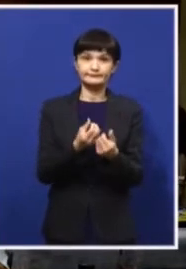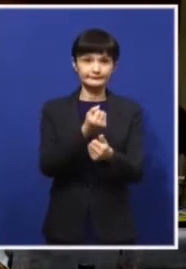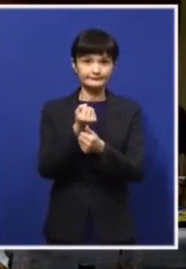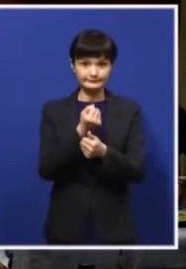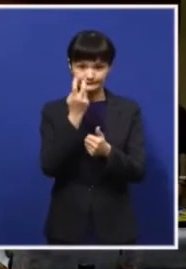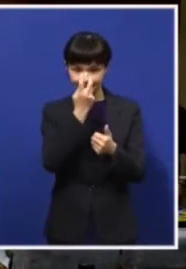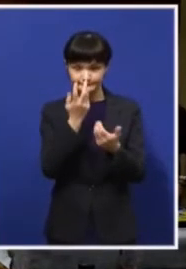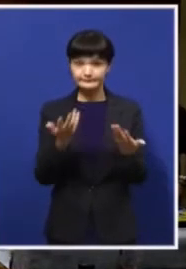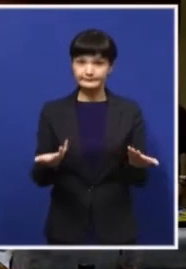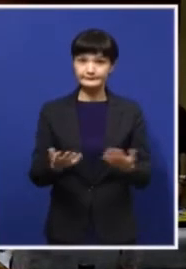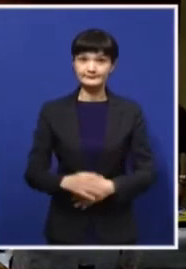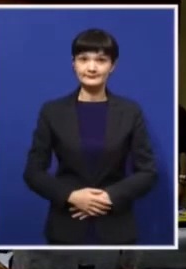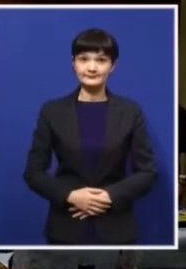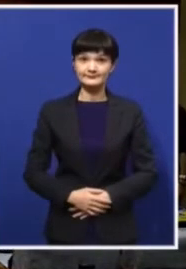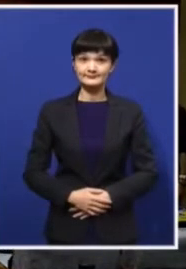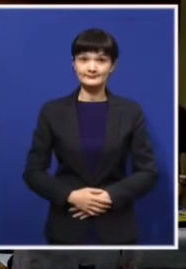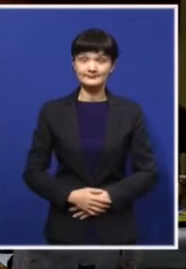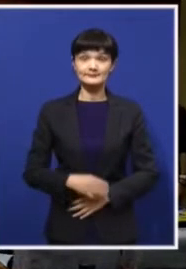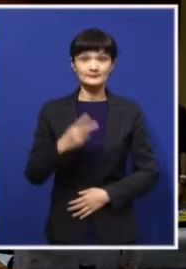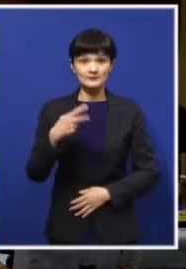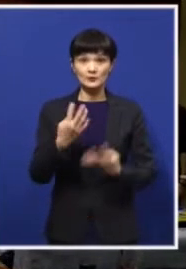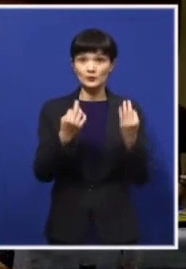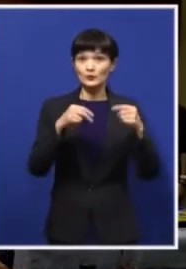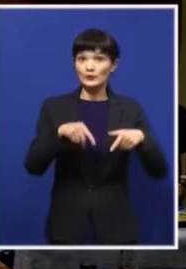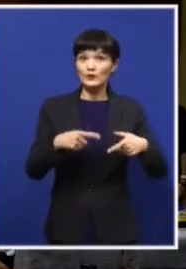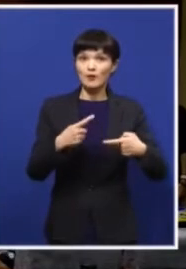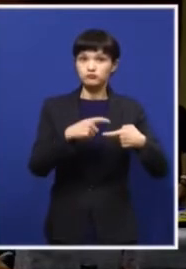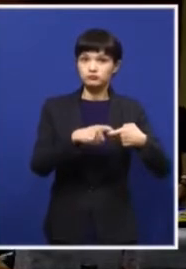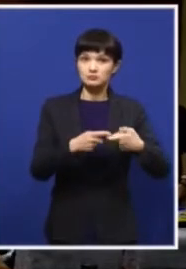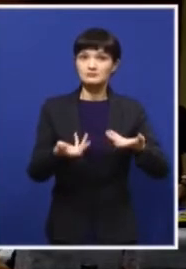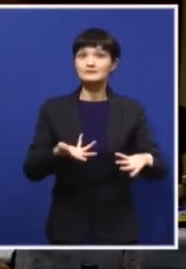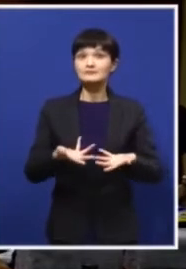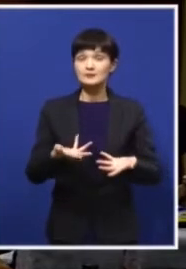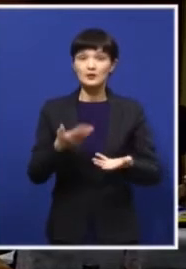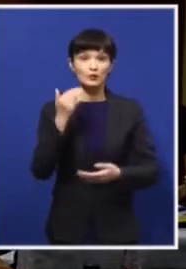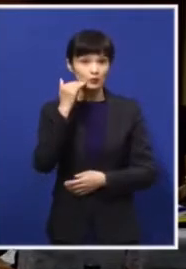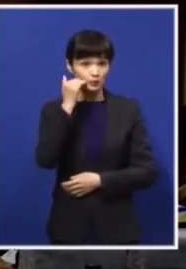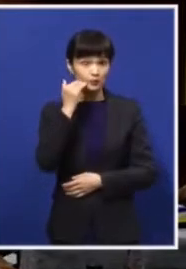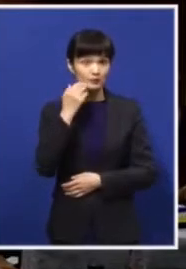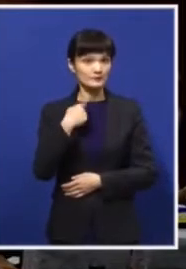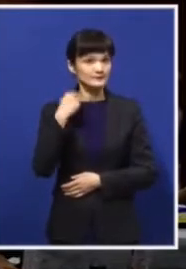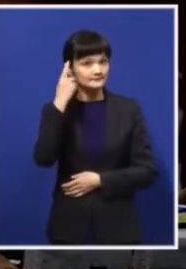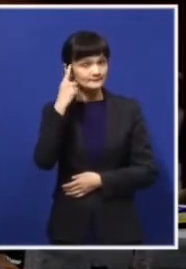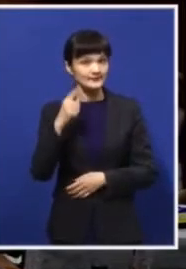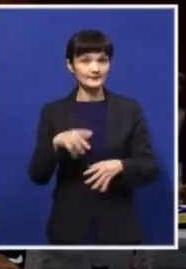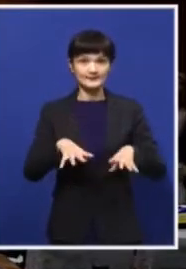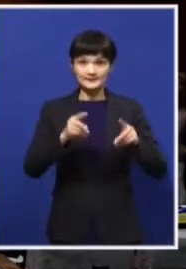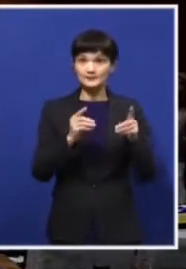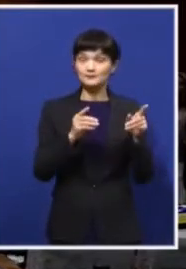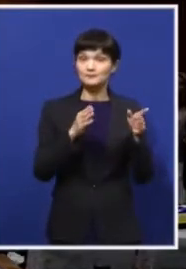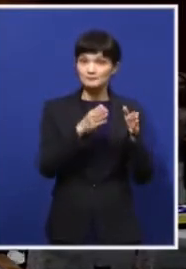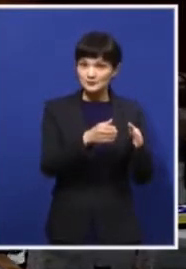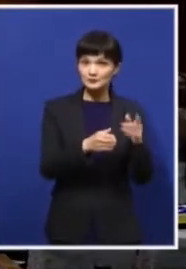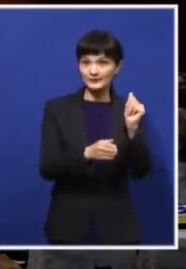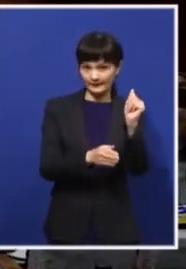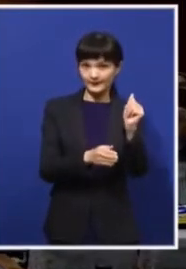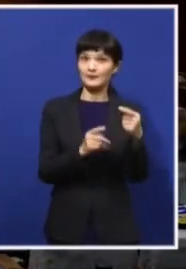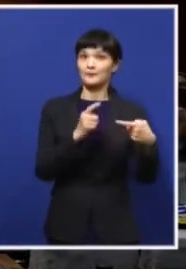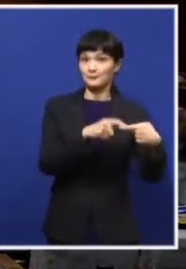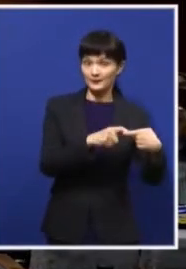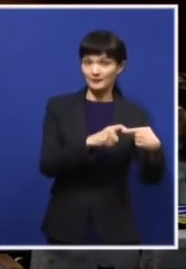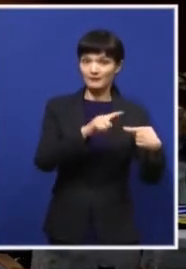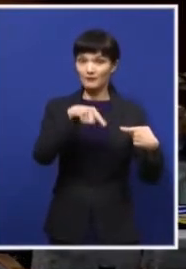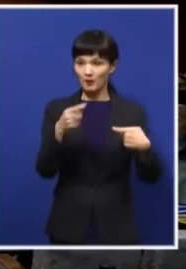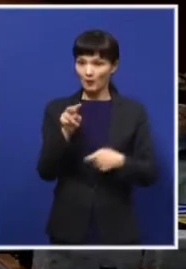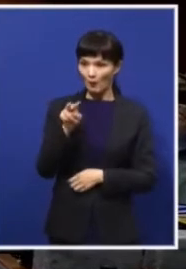后数位绑定的部分，比如说我先绑定了A， 但是后面 B 可能推了比较